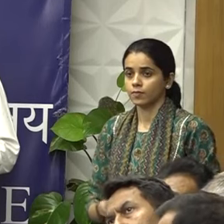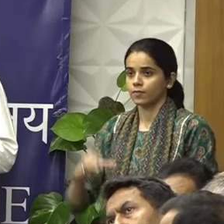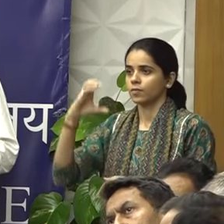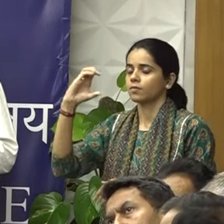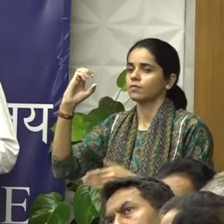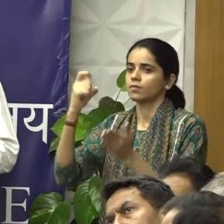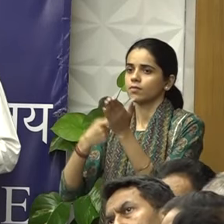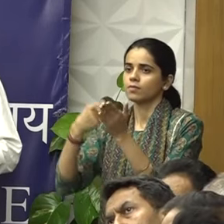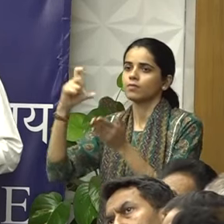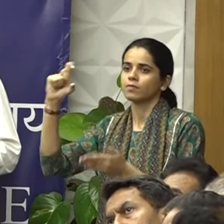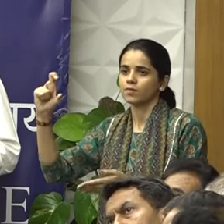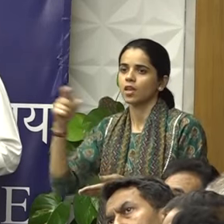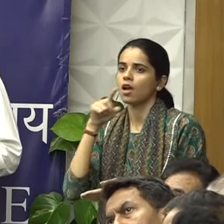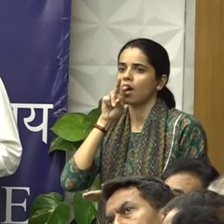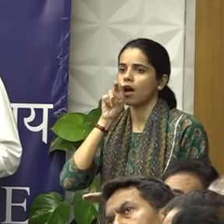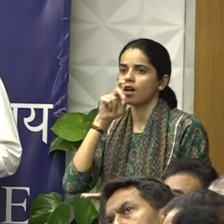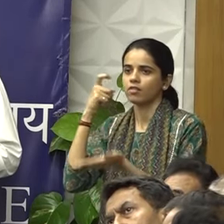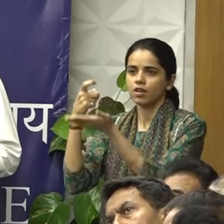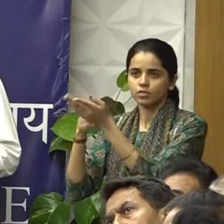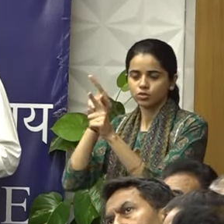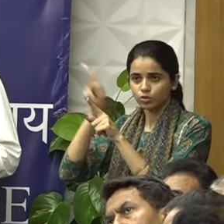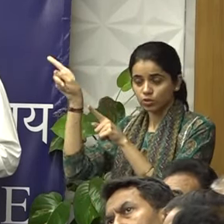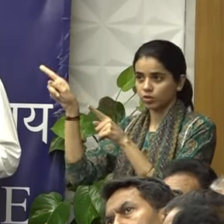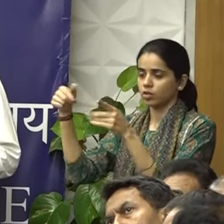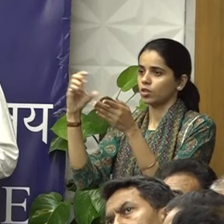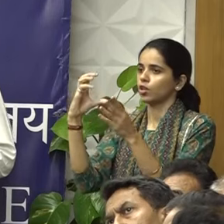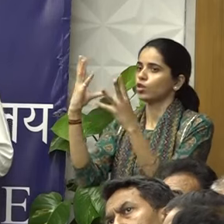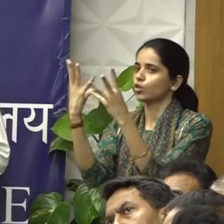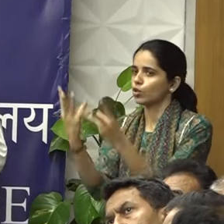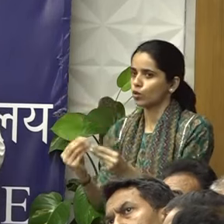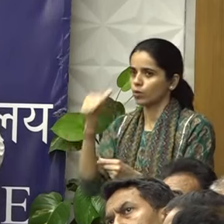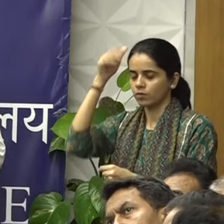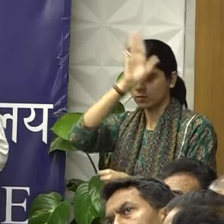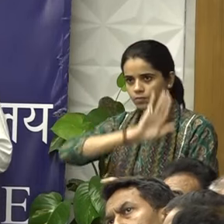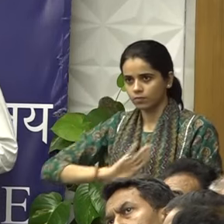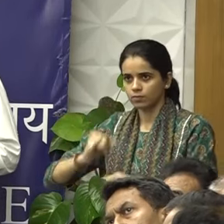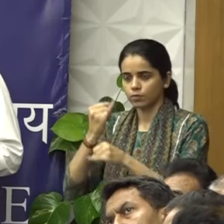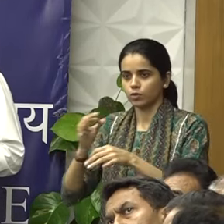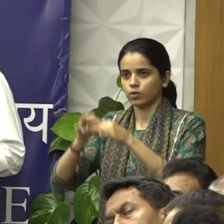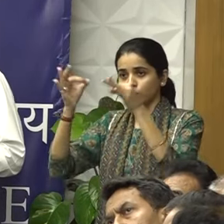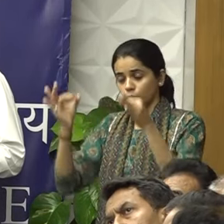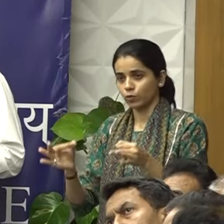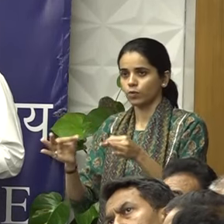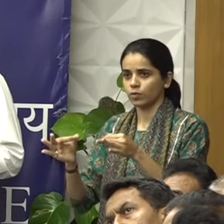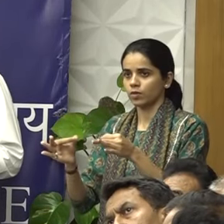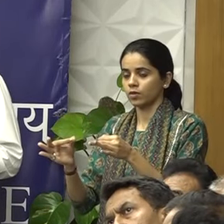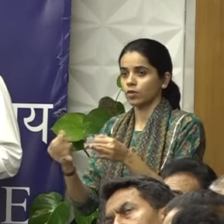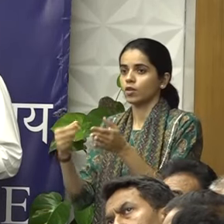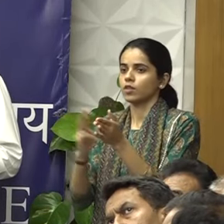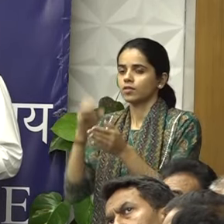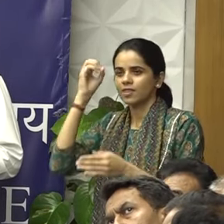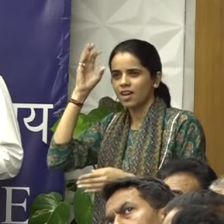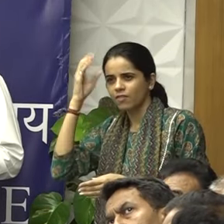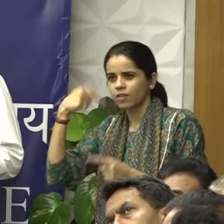सीआरसी रांची के साथ समझौता ज्ञापन पर हस्ताक्षर किए जा रहे हैं क्योर इंडिया फाउंडेशन के प्रतिनिधि के साथ, जो